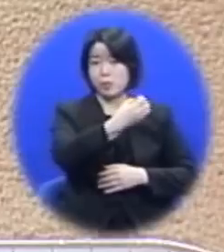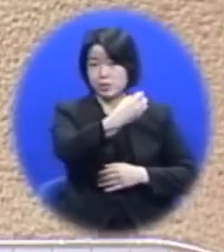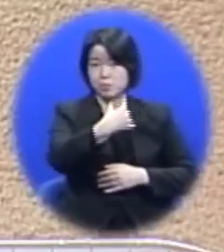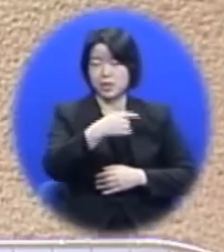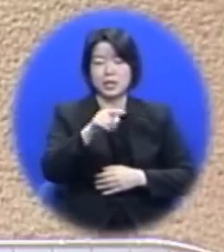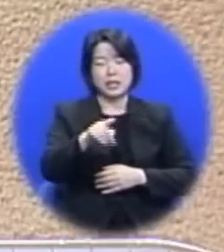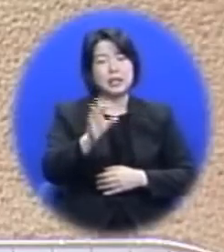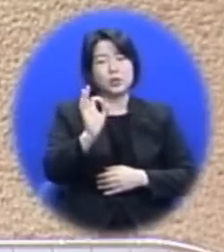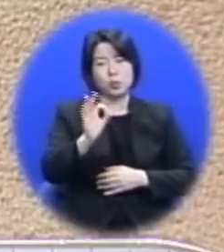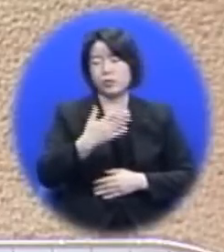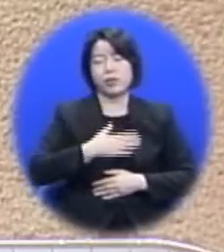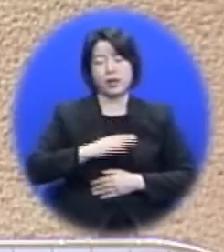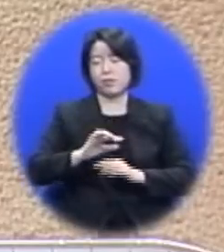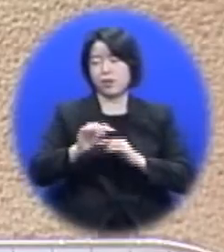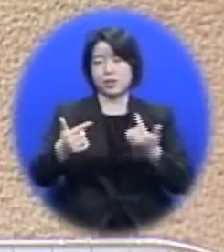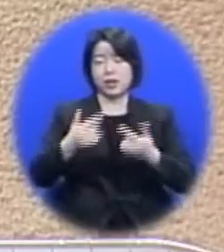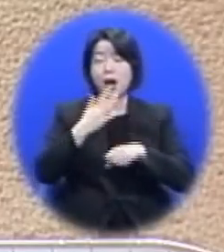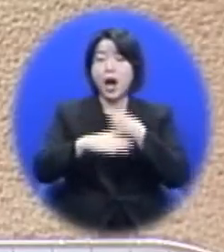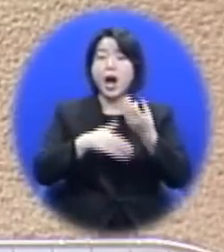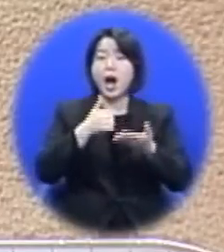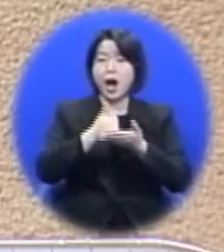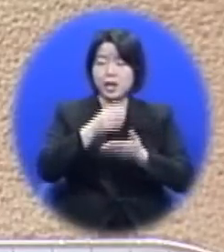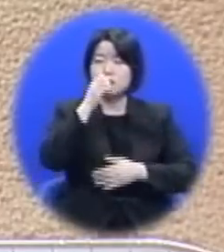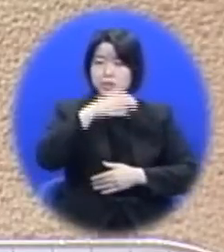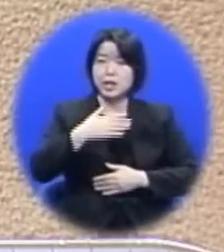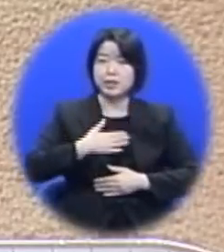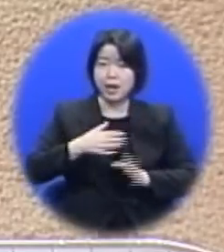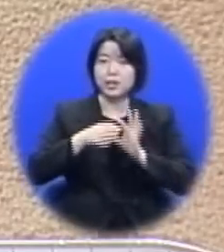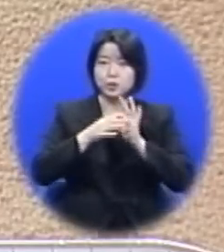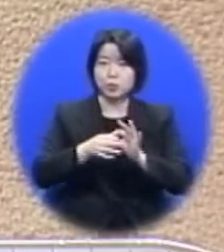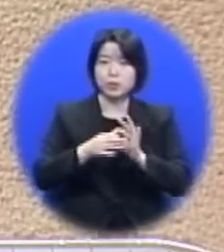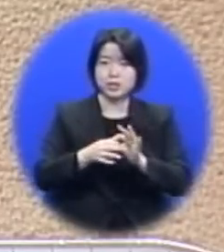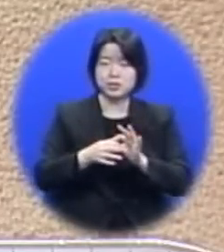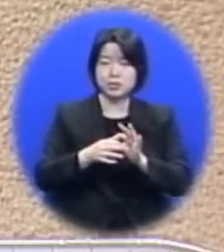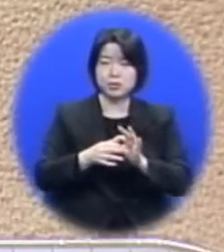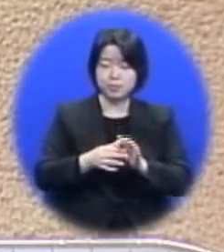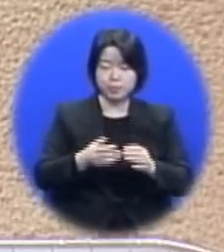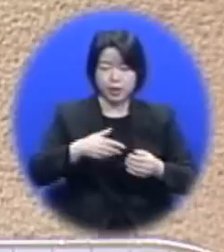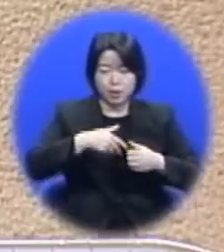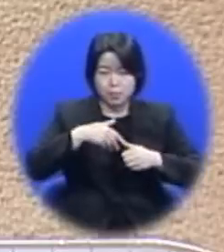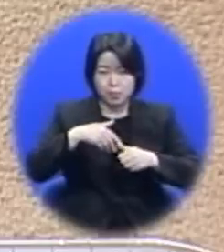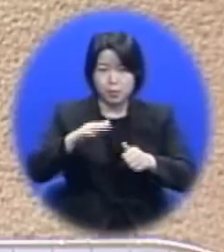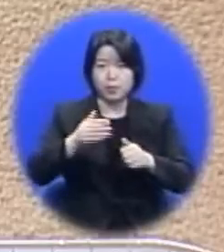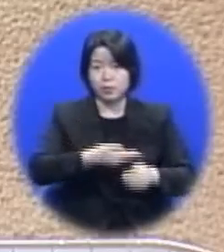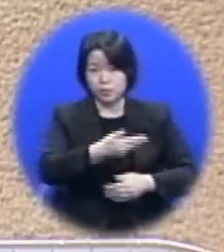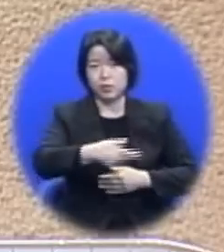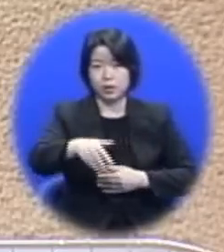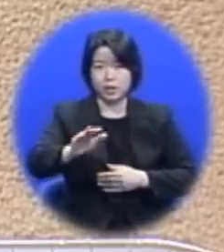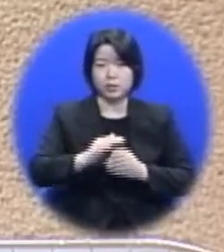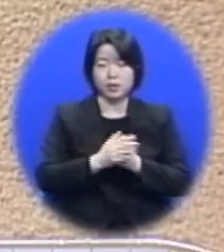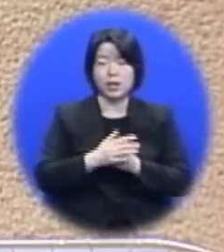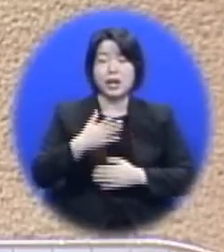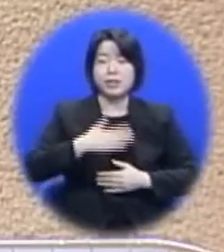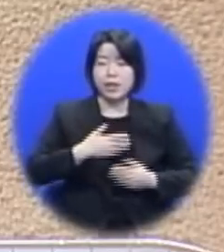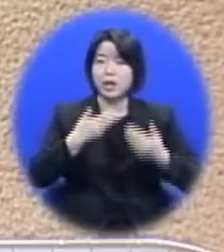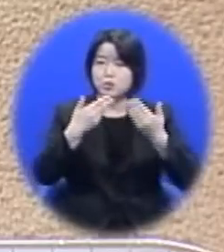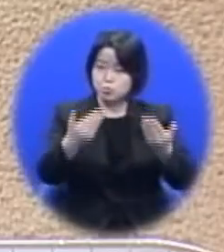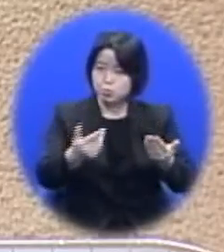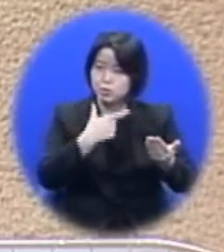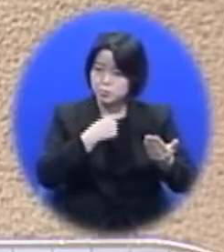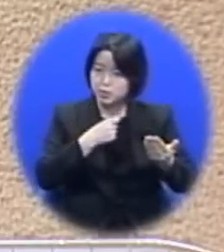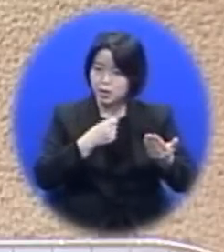아니야. 하나님이 그저 나를 통해서 보내시는 거지. 내가 주고 싶다, 주기